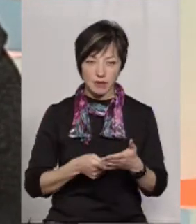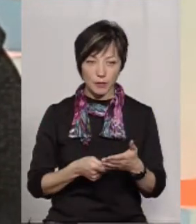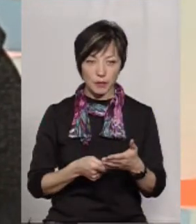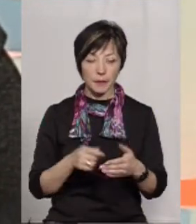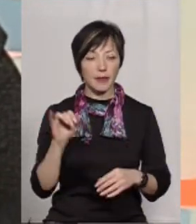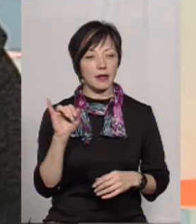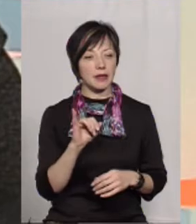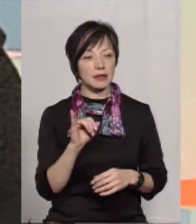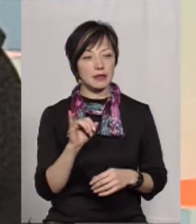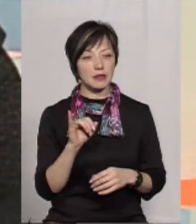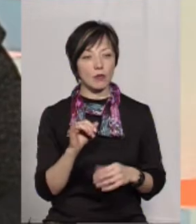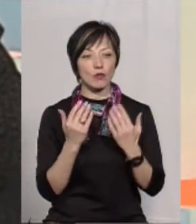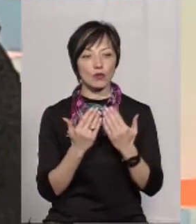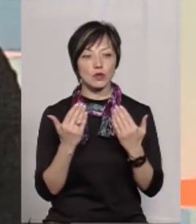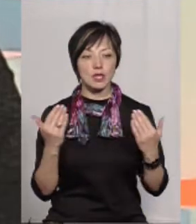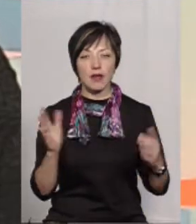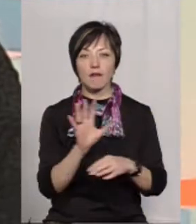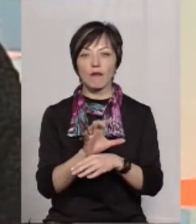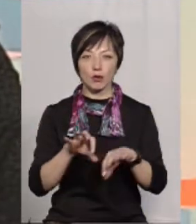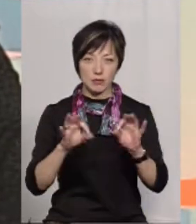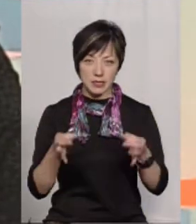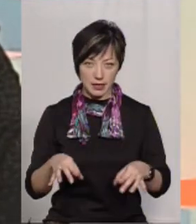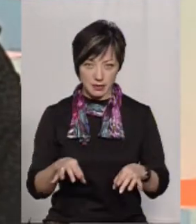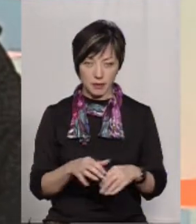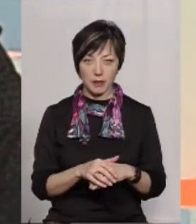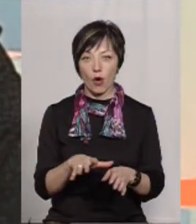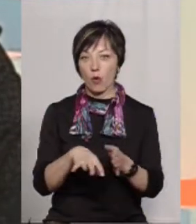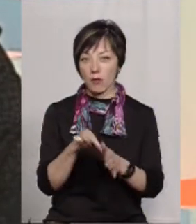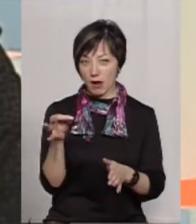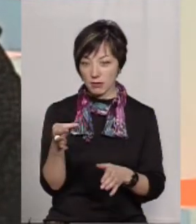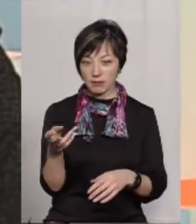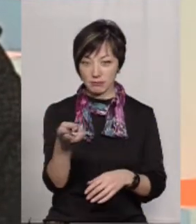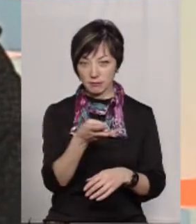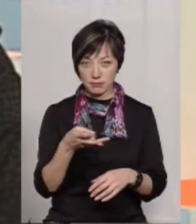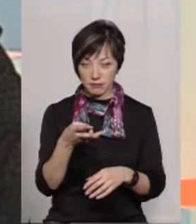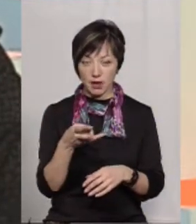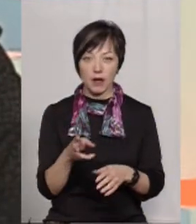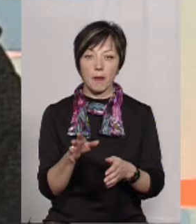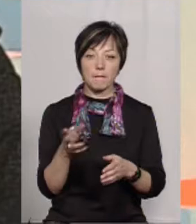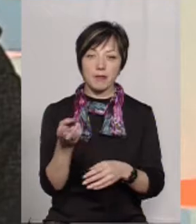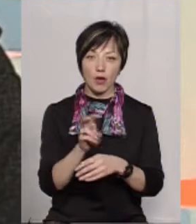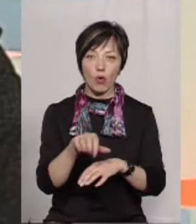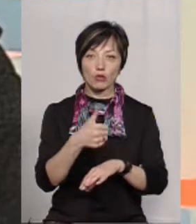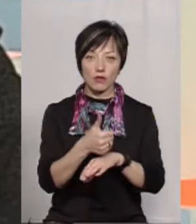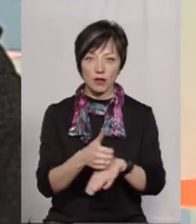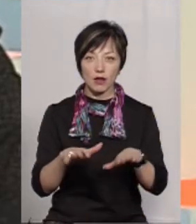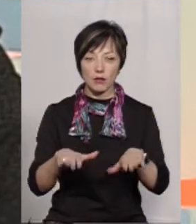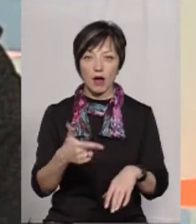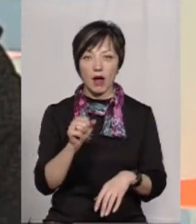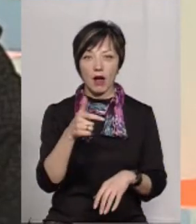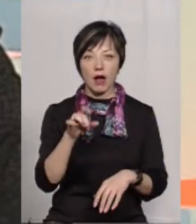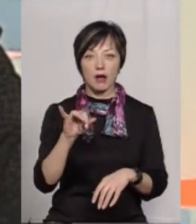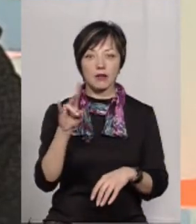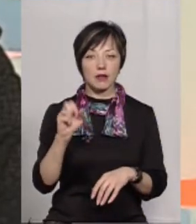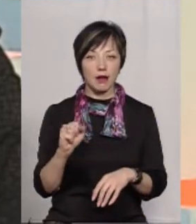мистецтва і музей фотомистецтва. Обрати, прийти, основна локація все-таки знаходиться на Гагаріна